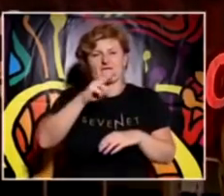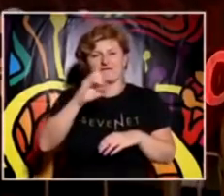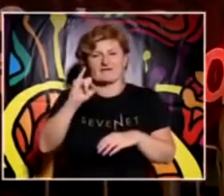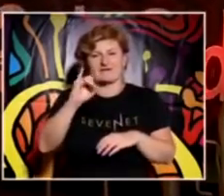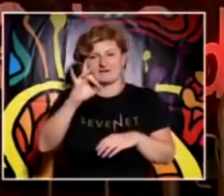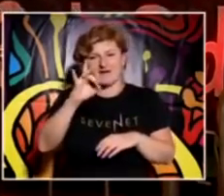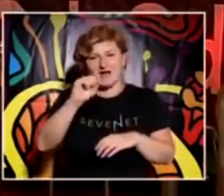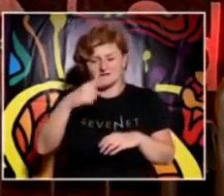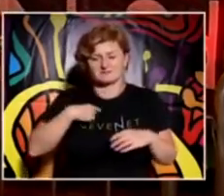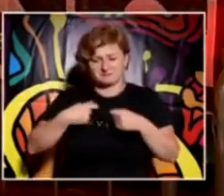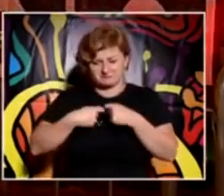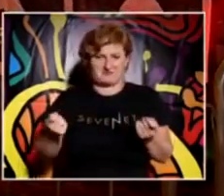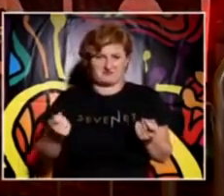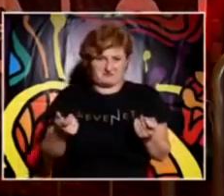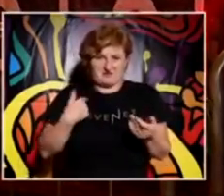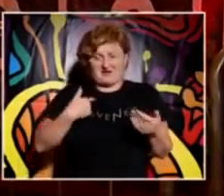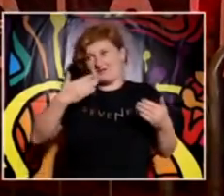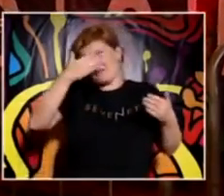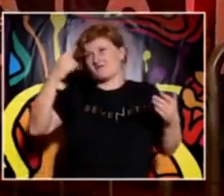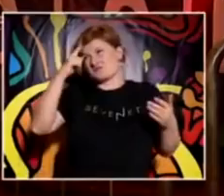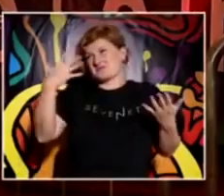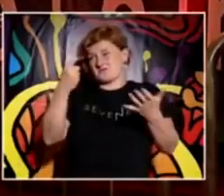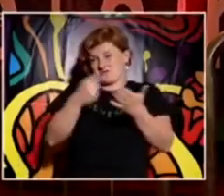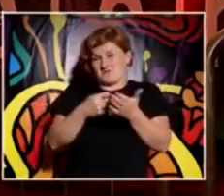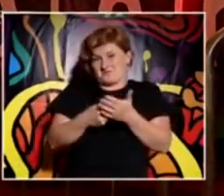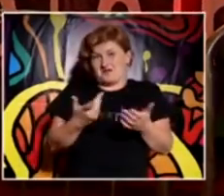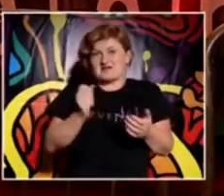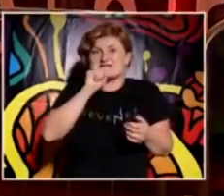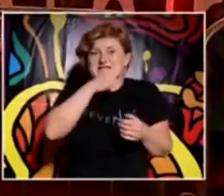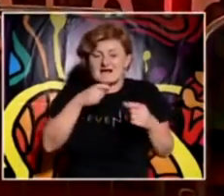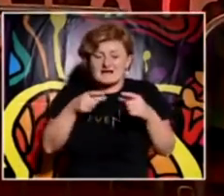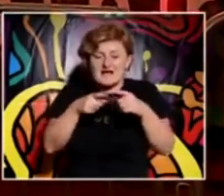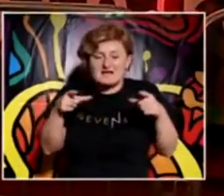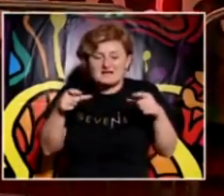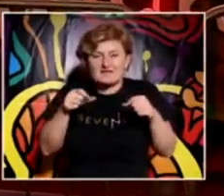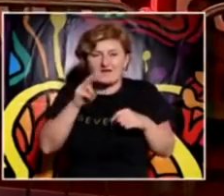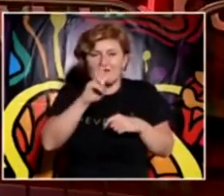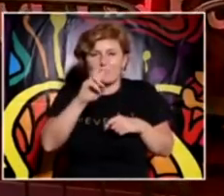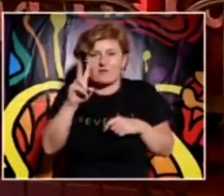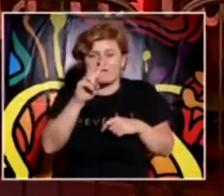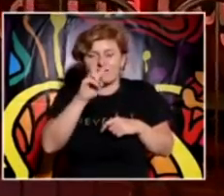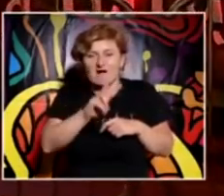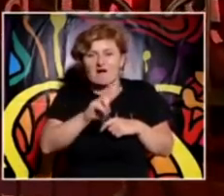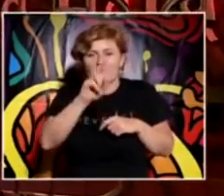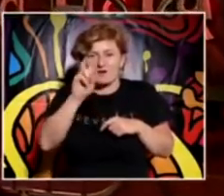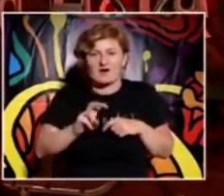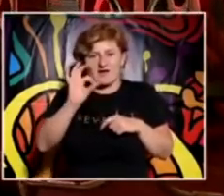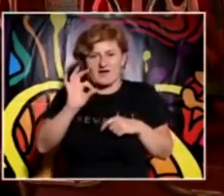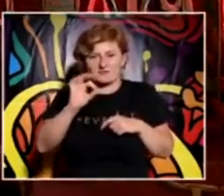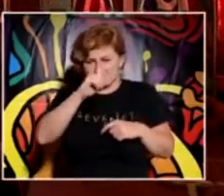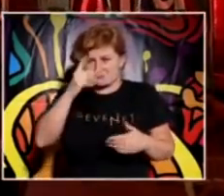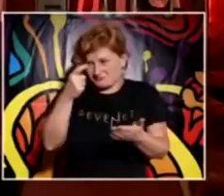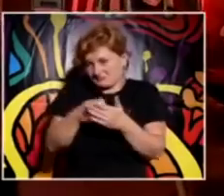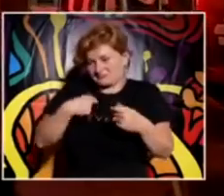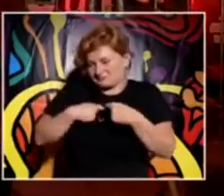rzeczy, których ja nawet nie spodziewałam się, że ludzie chcą kupić, a niektóre są potrzebne, jak stare kasety, VHS-y na przykład. I ludzie kupują takie rzeczy, więc